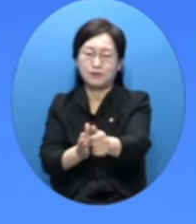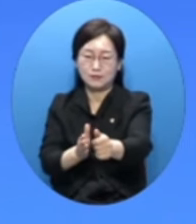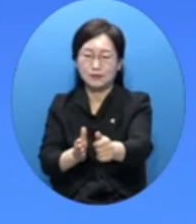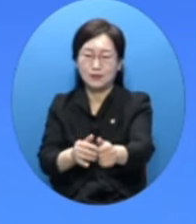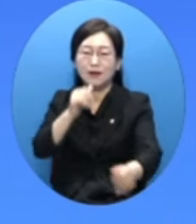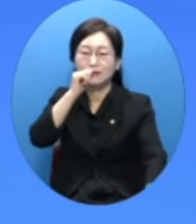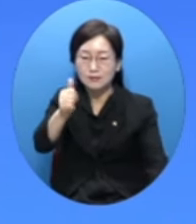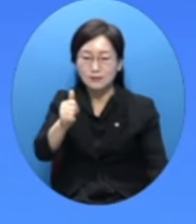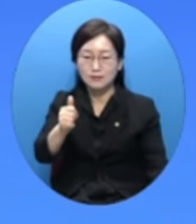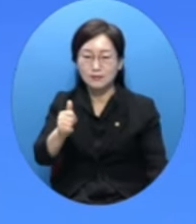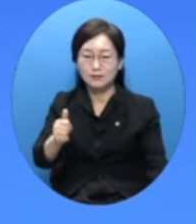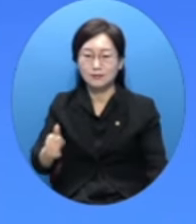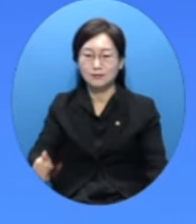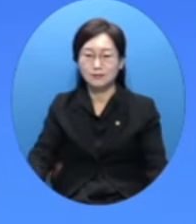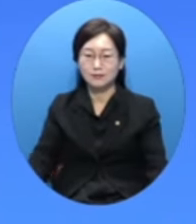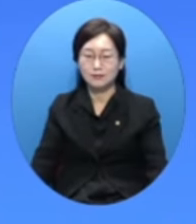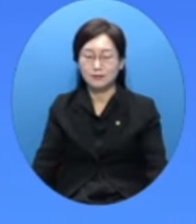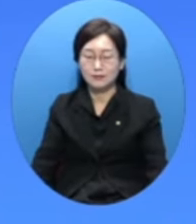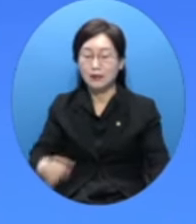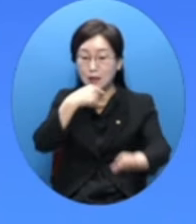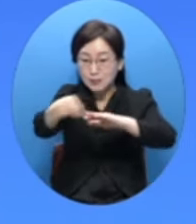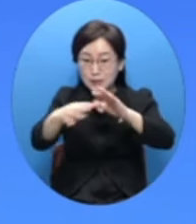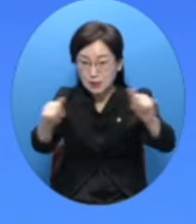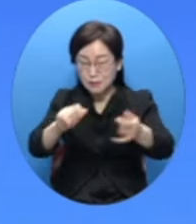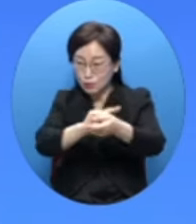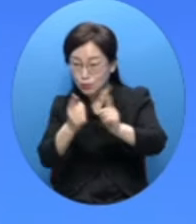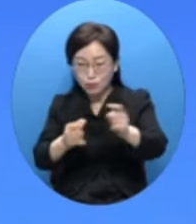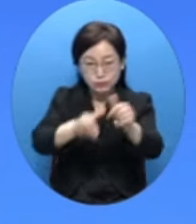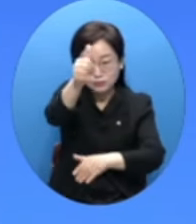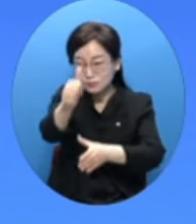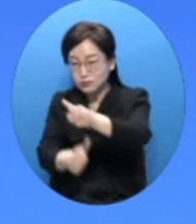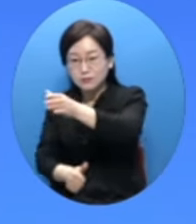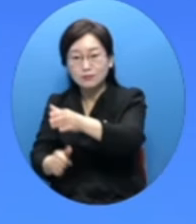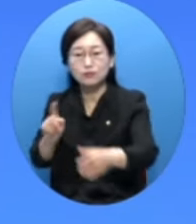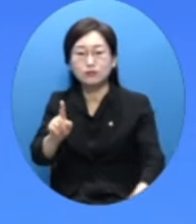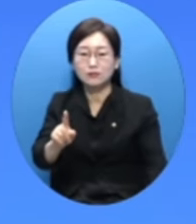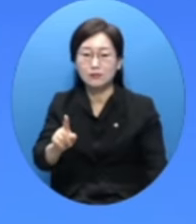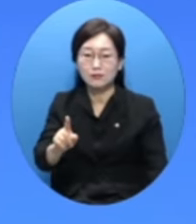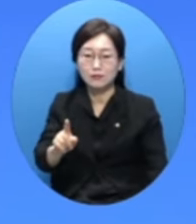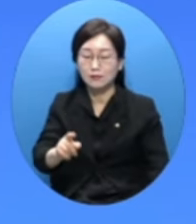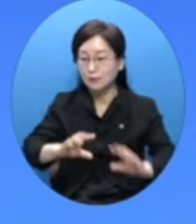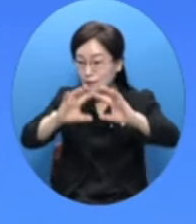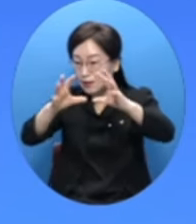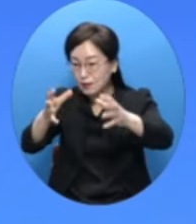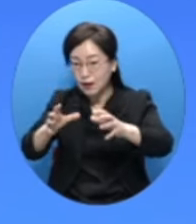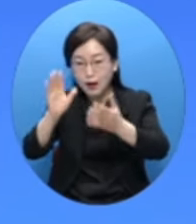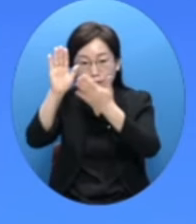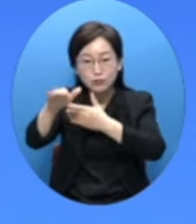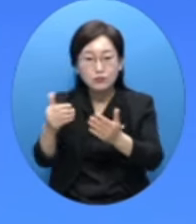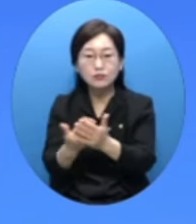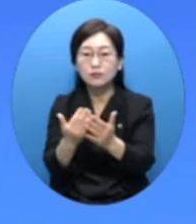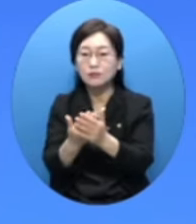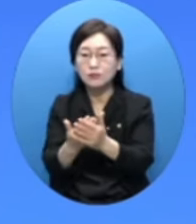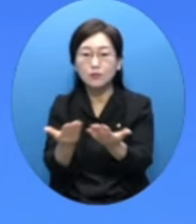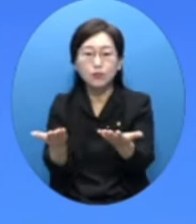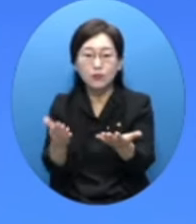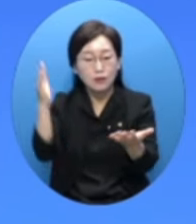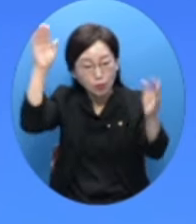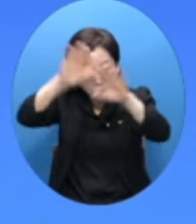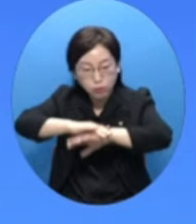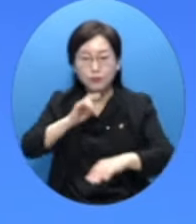절대로 동족끼리 그렇게 물고 뜯으면 이 나라의 미래가 어두워지는